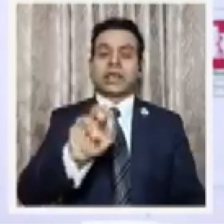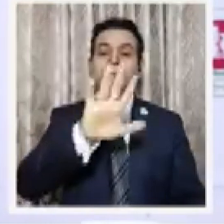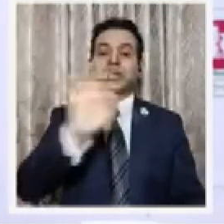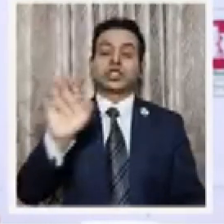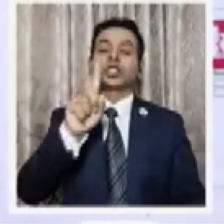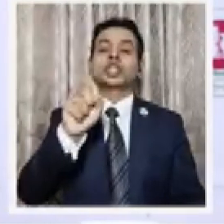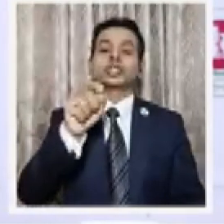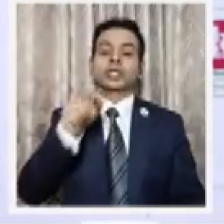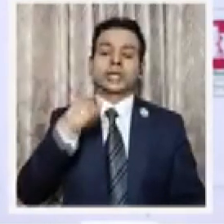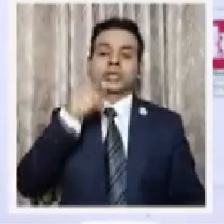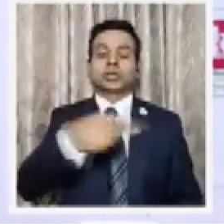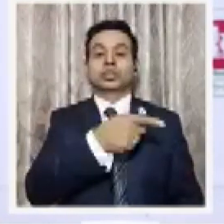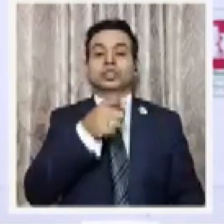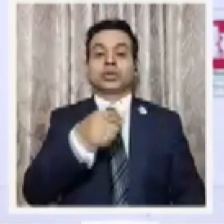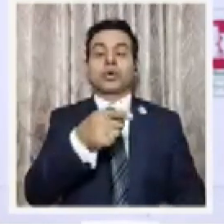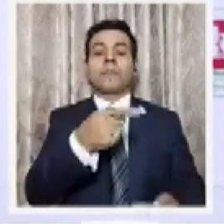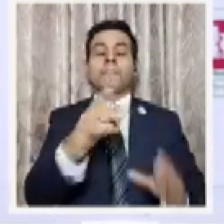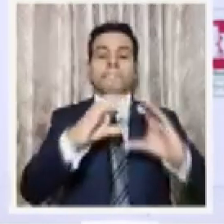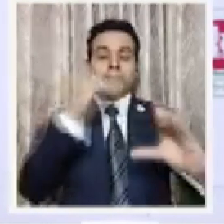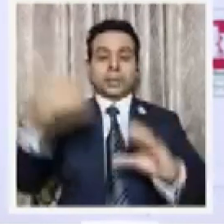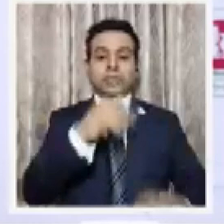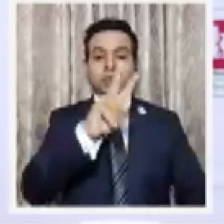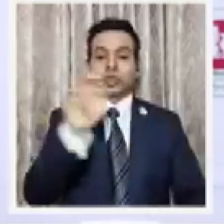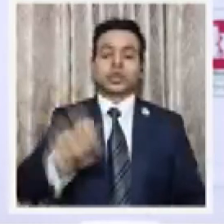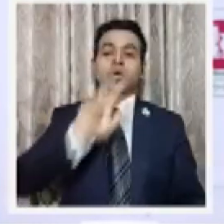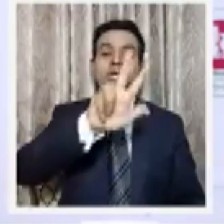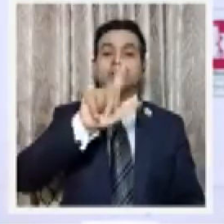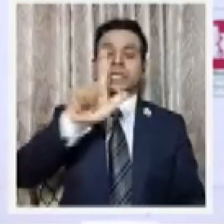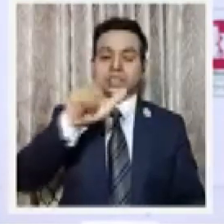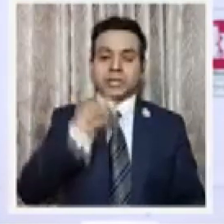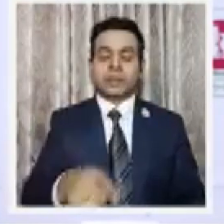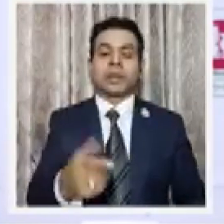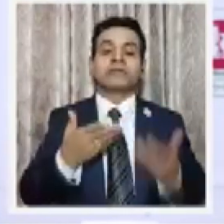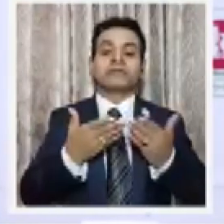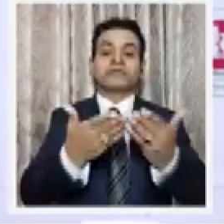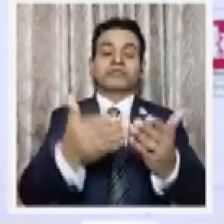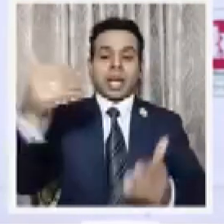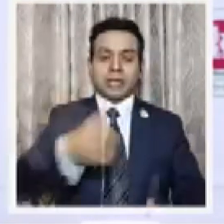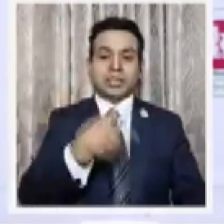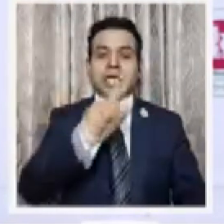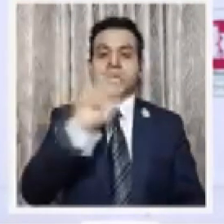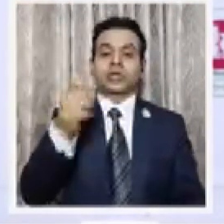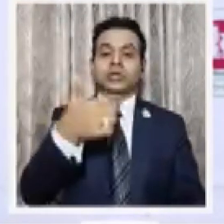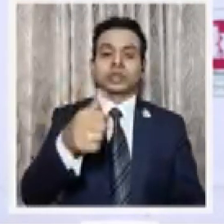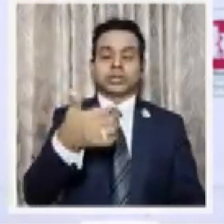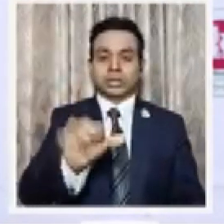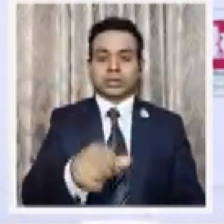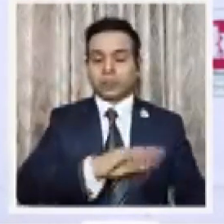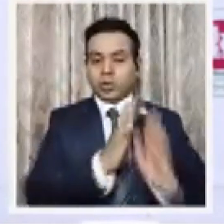স্ক্রিনিং কার্যক্রম 3টি আন্তর্জাতিক বিমানবন্দরে 24 ঘন্টা স্ক্রিনিং হয়েছে 1,510 জন, সকল স্থল